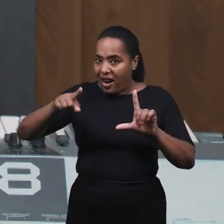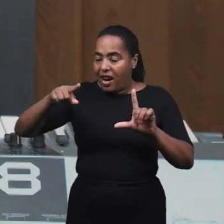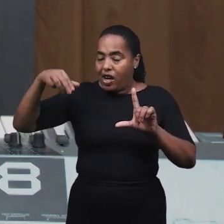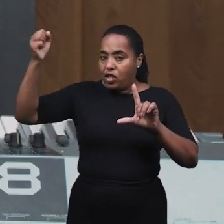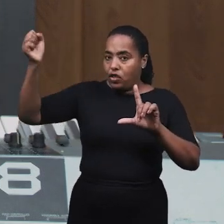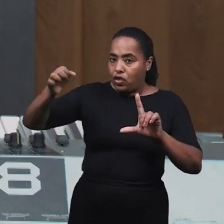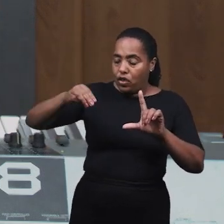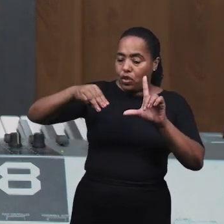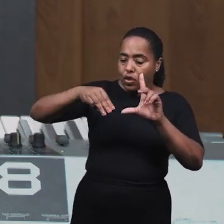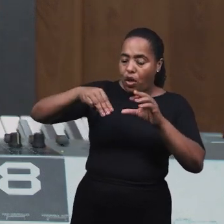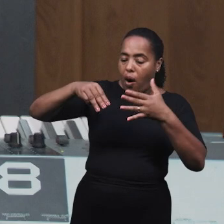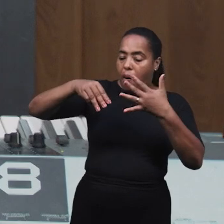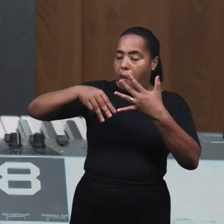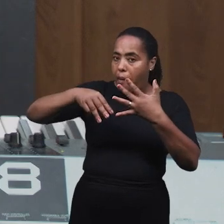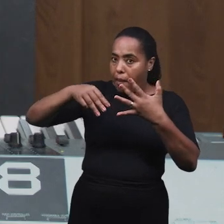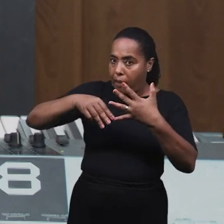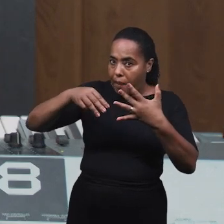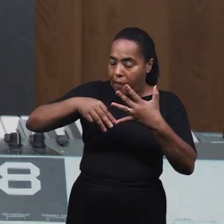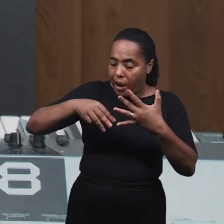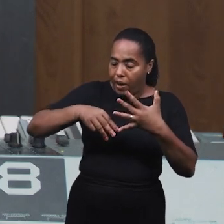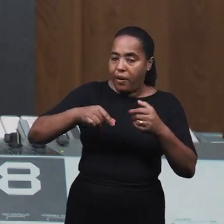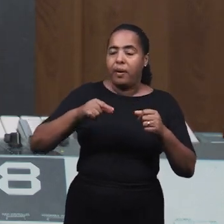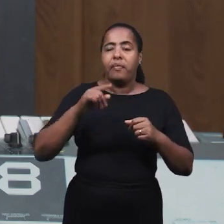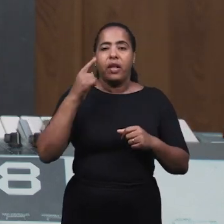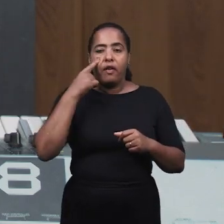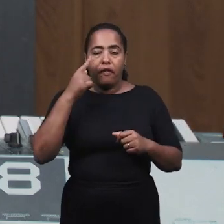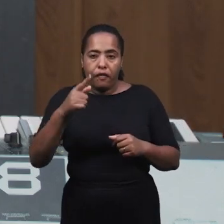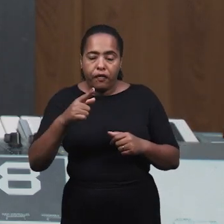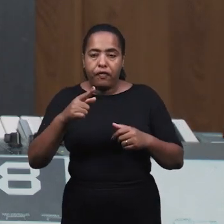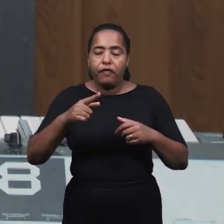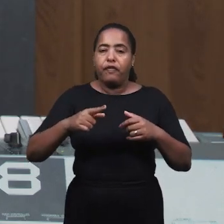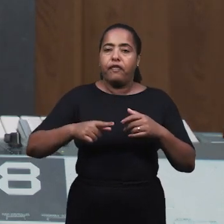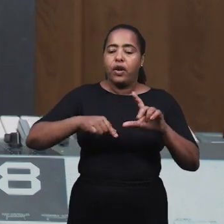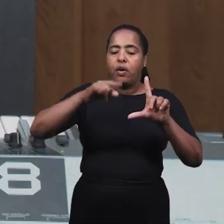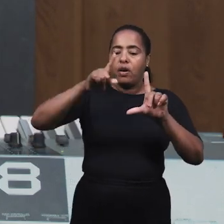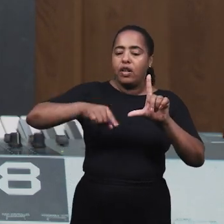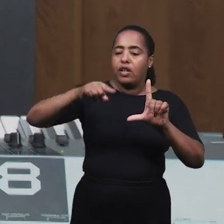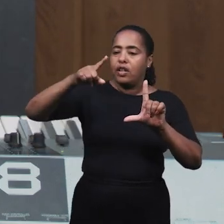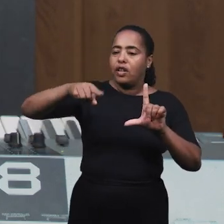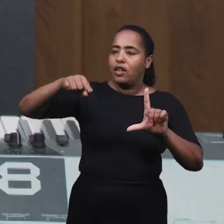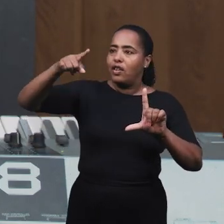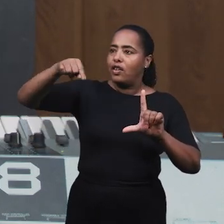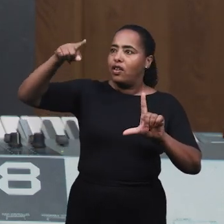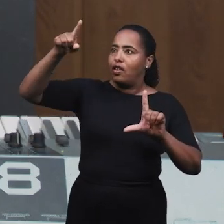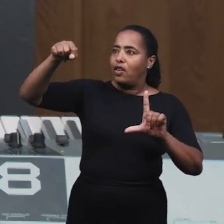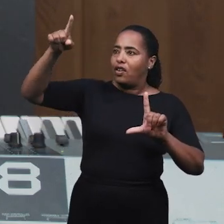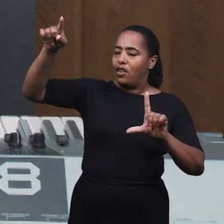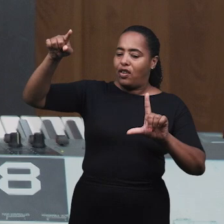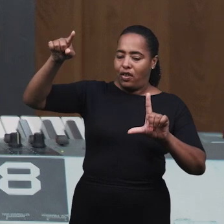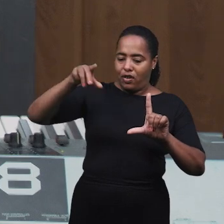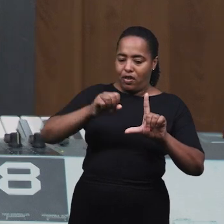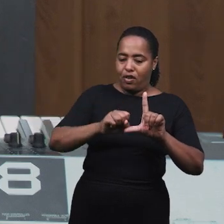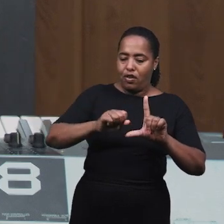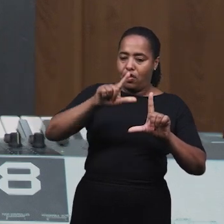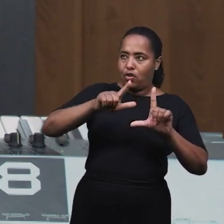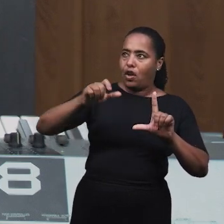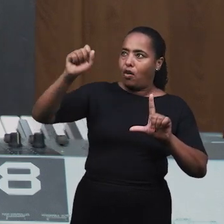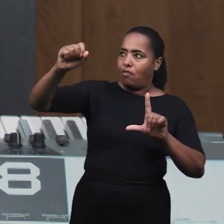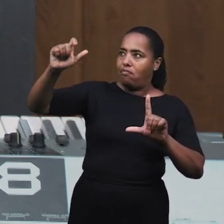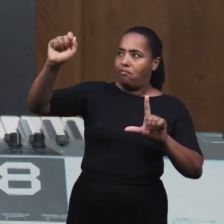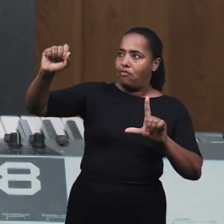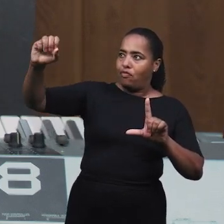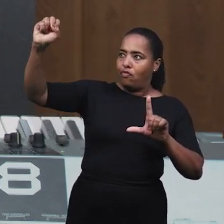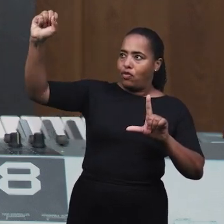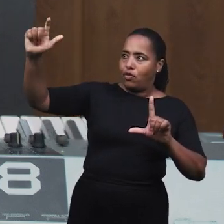de sol majeur en faisant des notes longues. Donc, nous avons vu ici que la gamme de sol majeur a une note qui